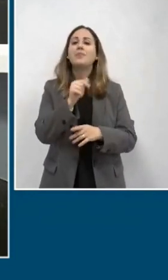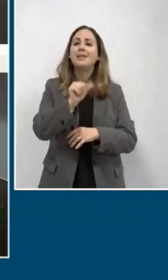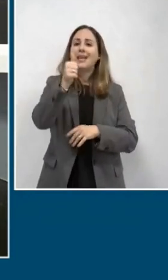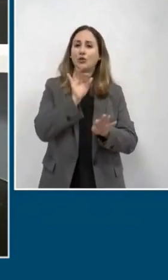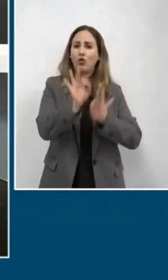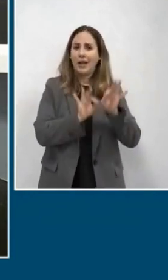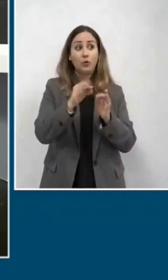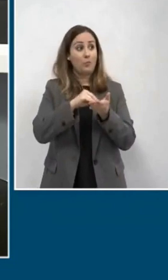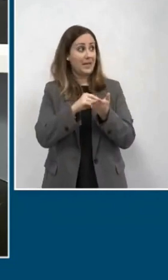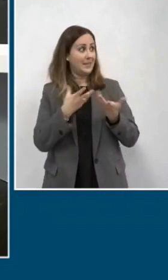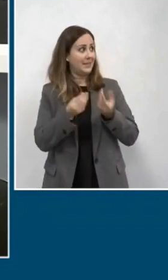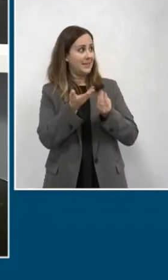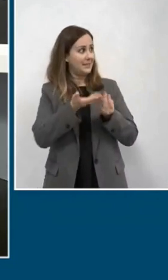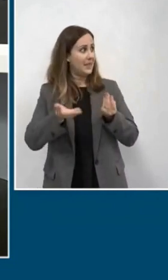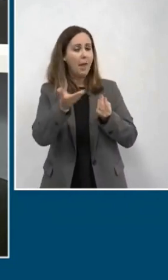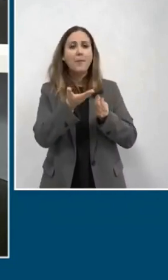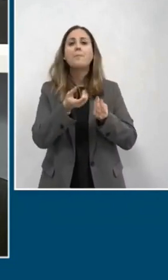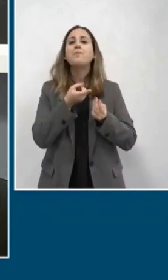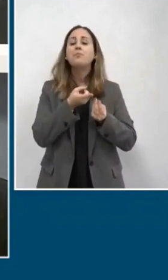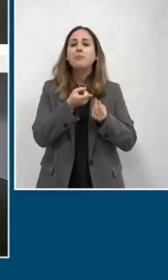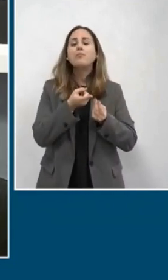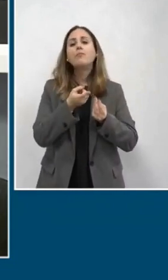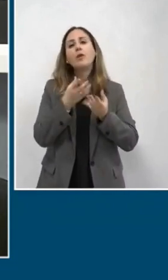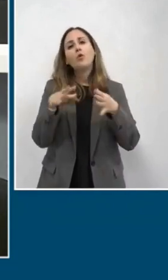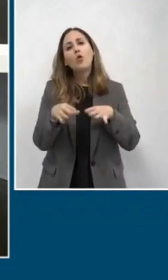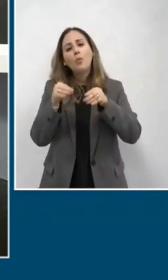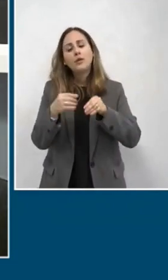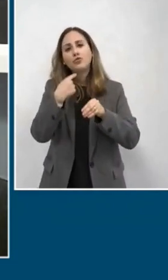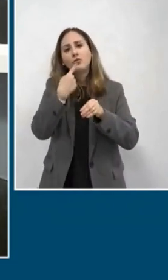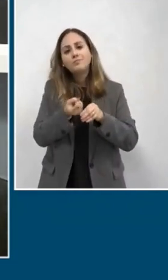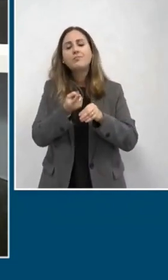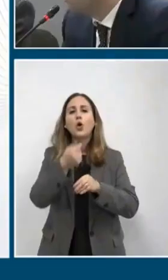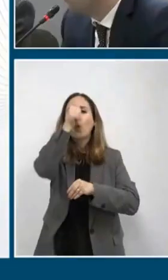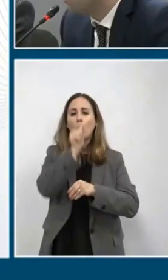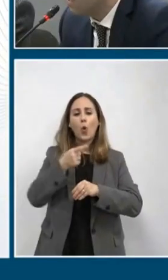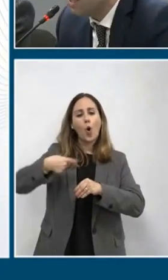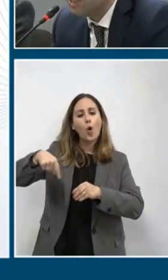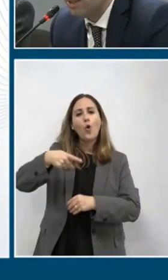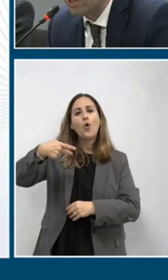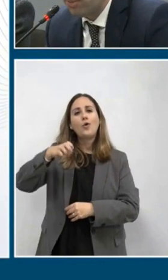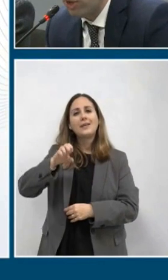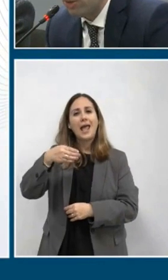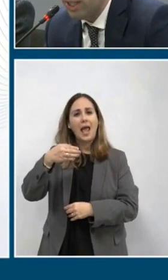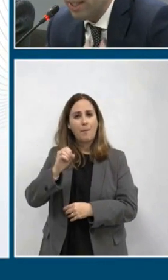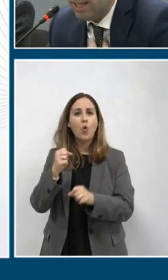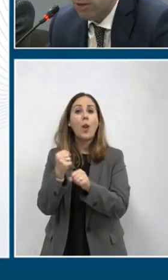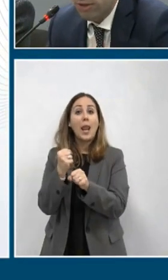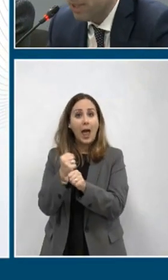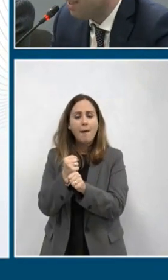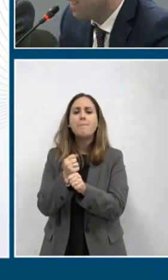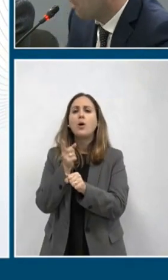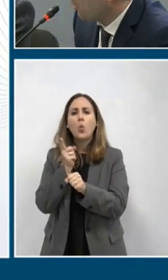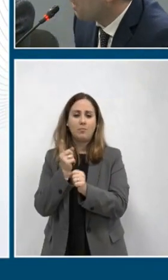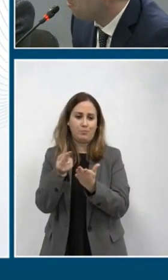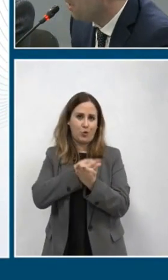che oggi è qui con noi parto dicendo Qual è il ruolo di nemolab in questa in questa progettoalità